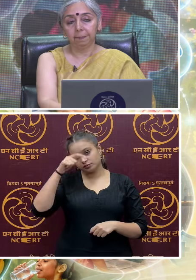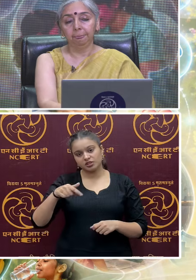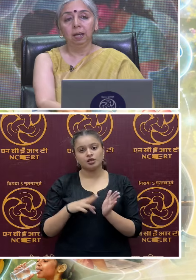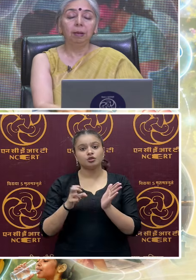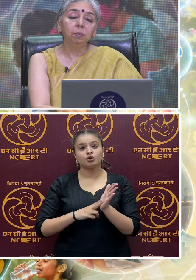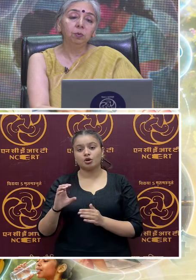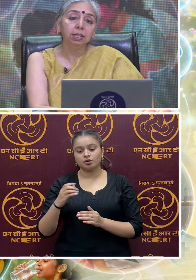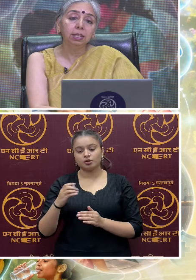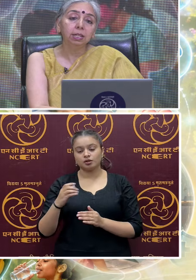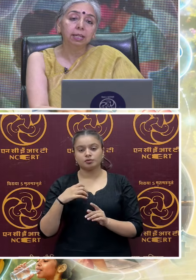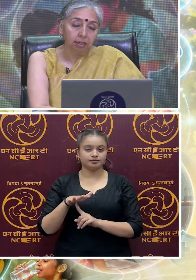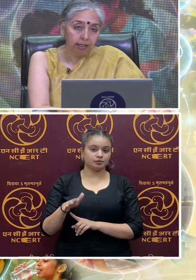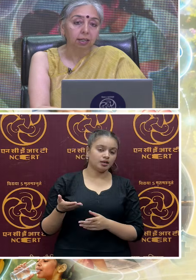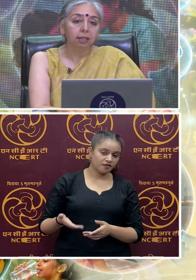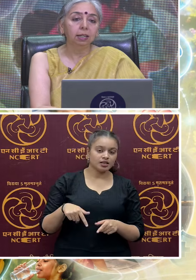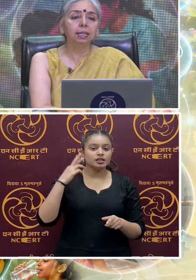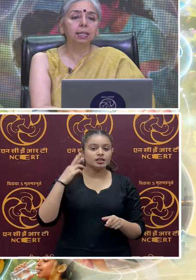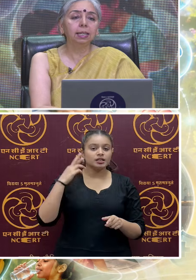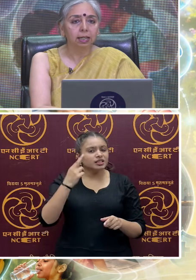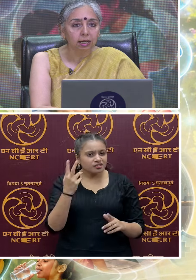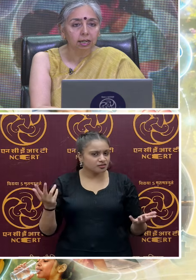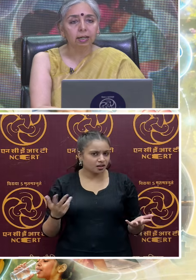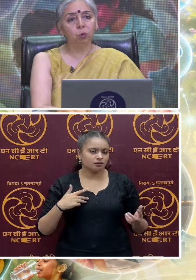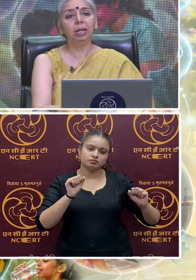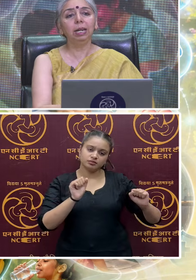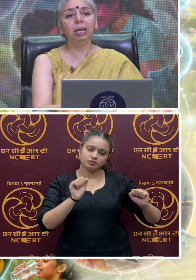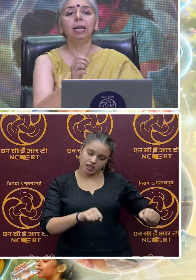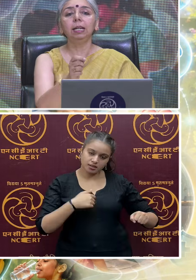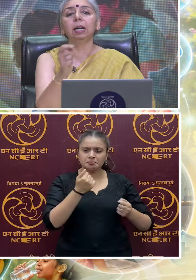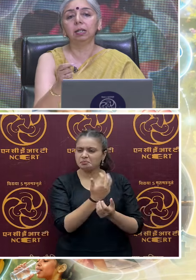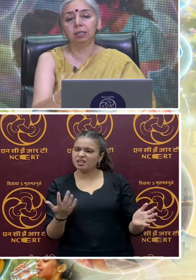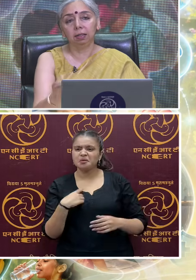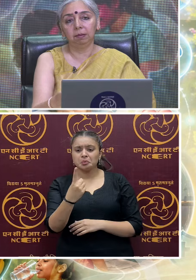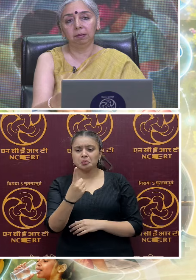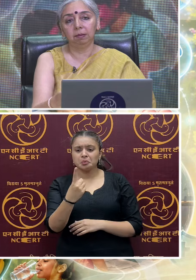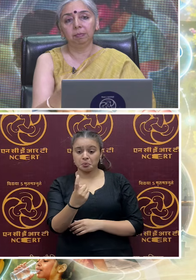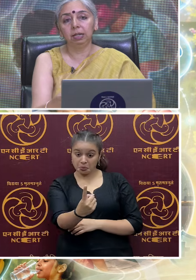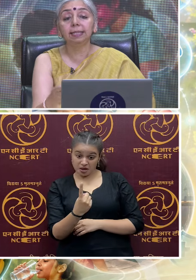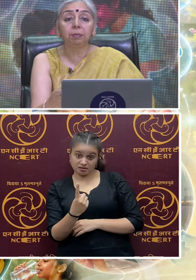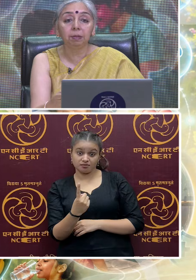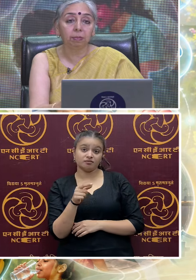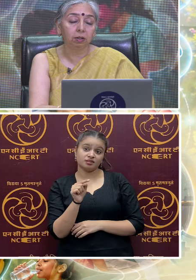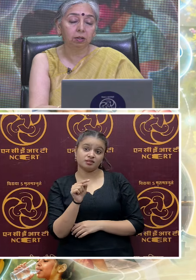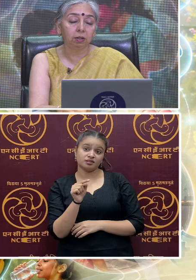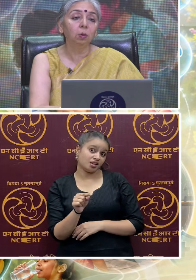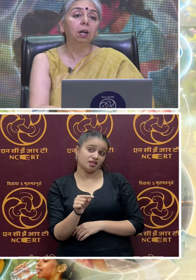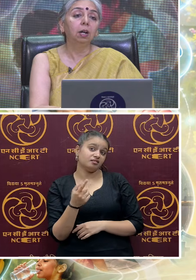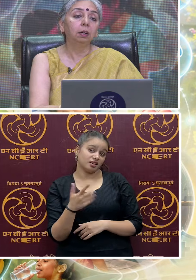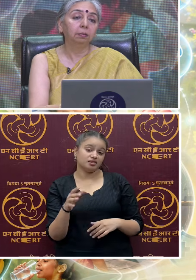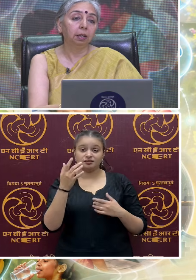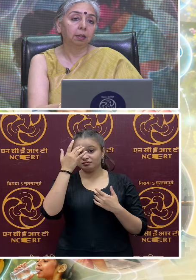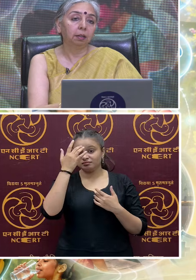है। अब आपने पूछा इसके कारण क्या हैं, इसके कई कारण हैं और कोई एक कारण इस बीमारी, इस टाइप की बीमारी को